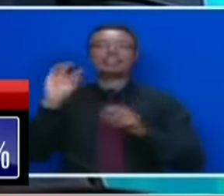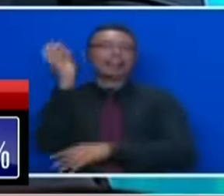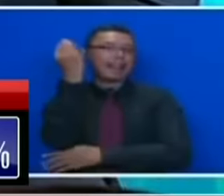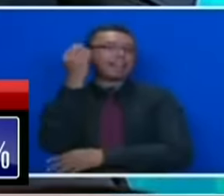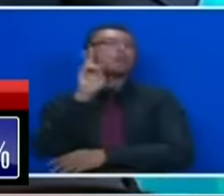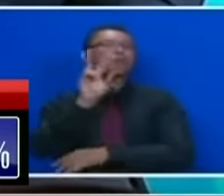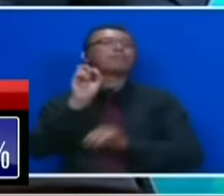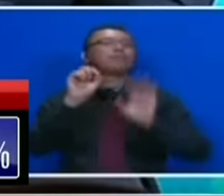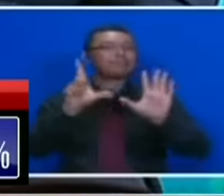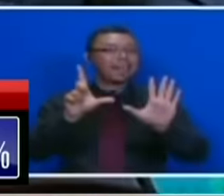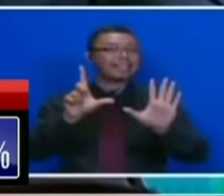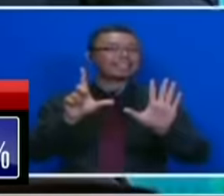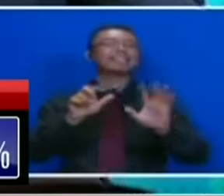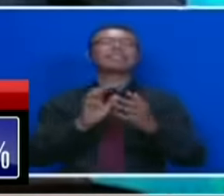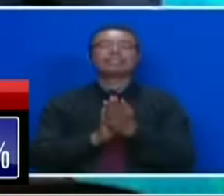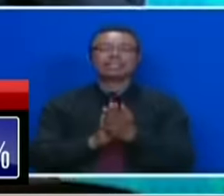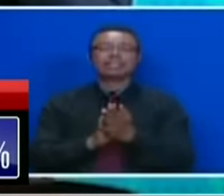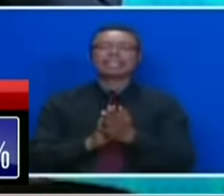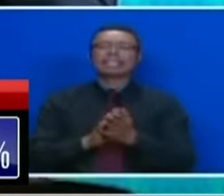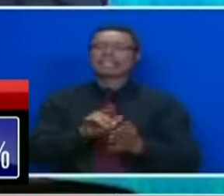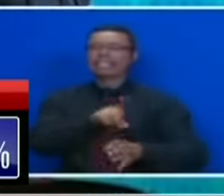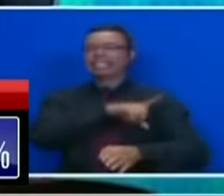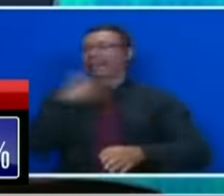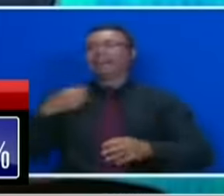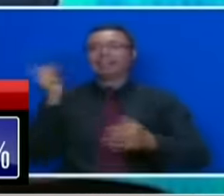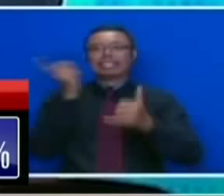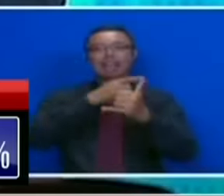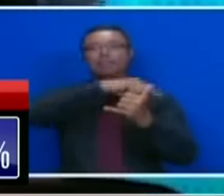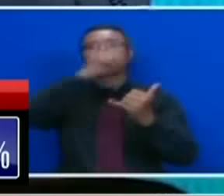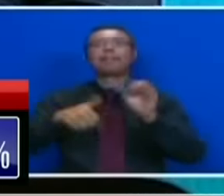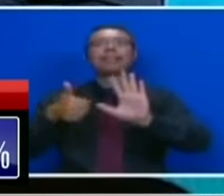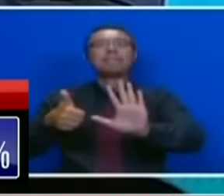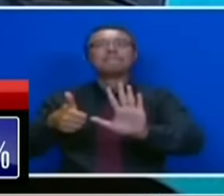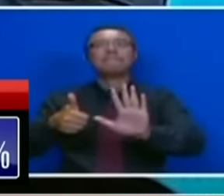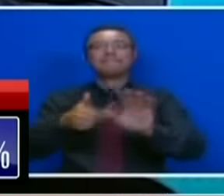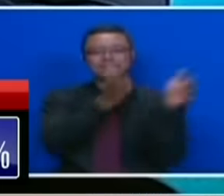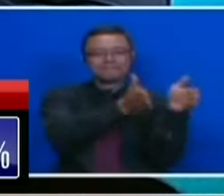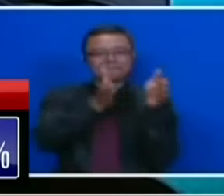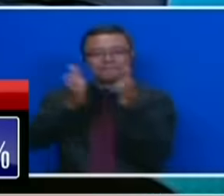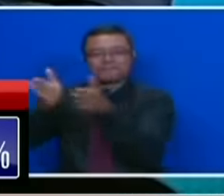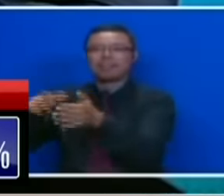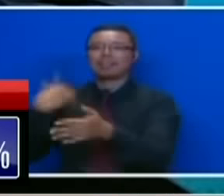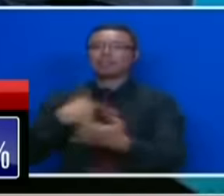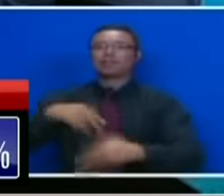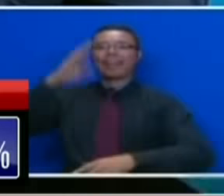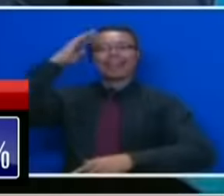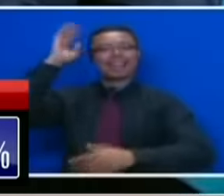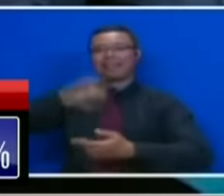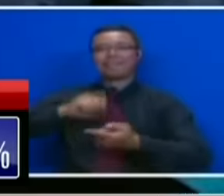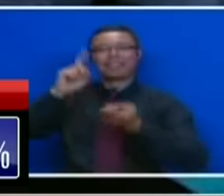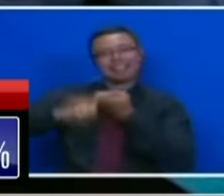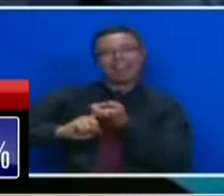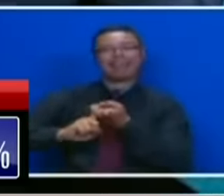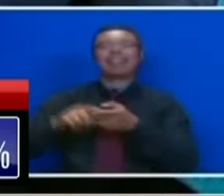Jakarta 2017. Sepanjang segmen 1 dan 6, kita sudah semakin mengenal 3 pasangan